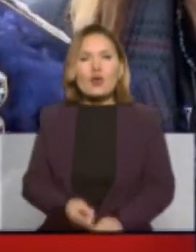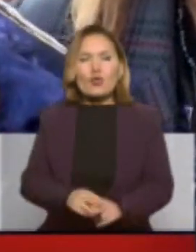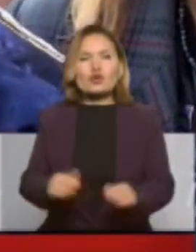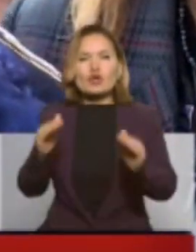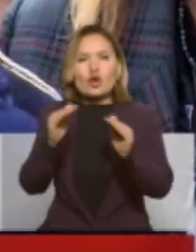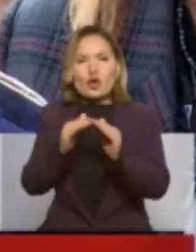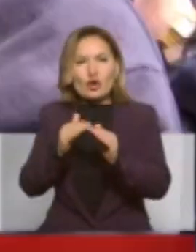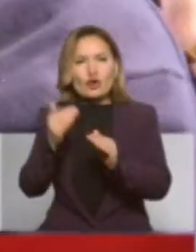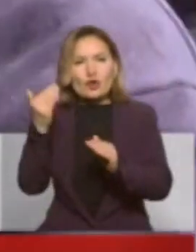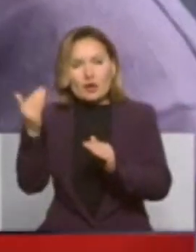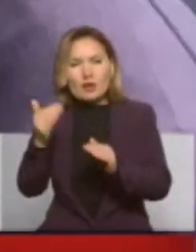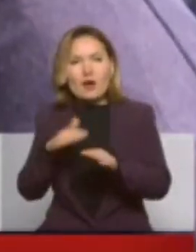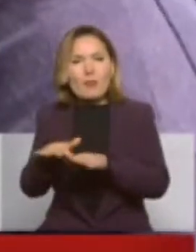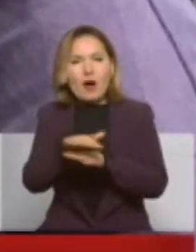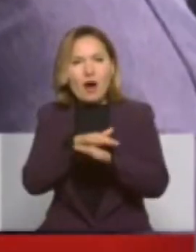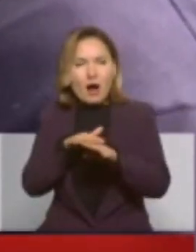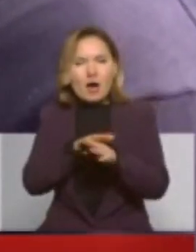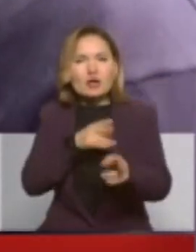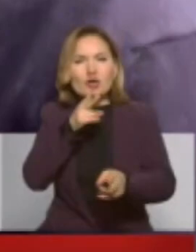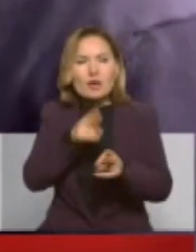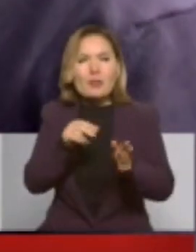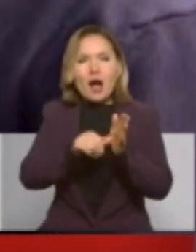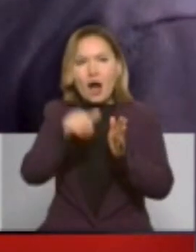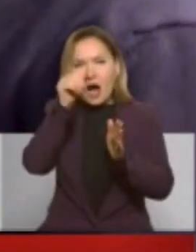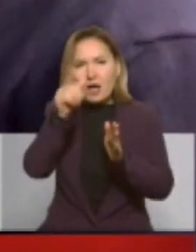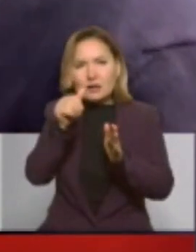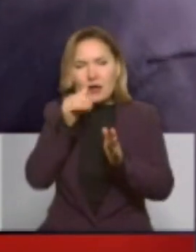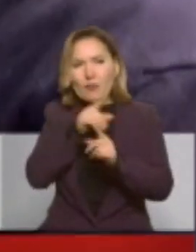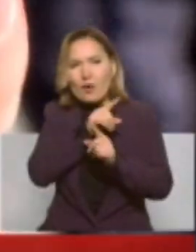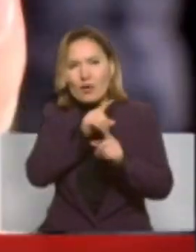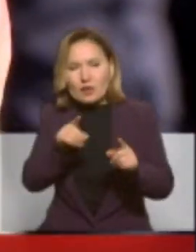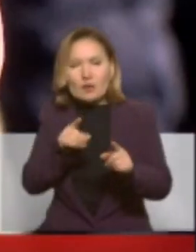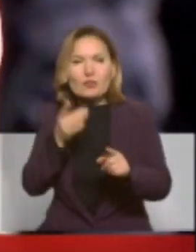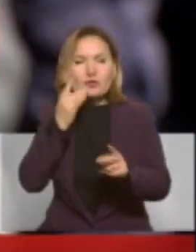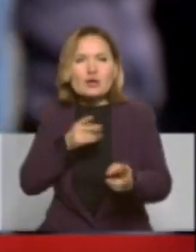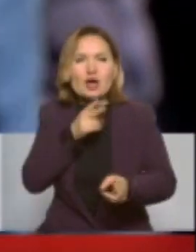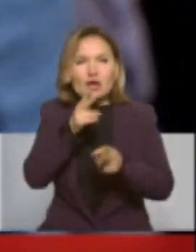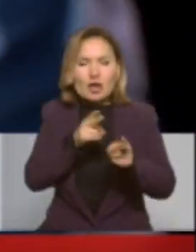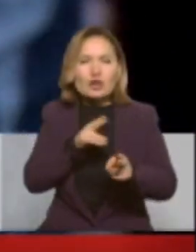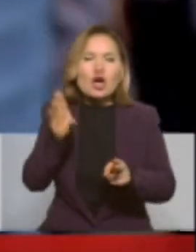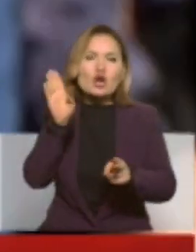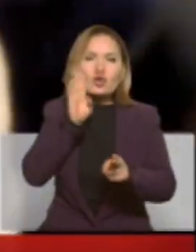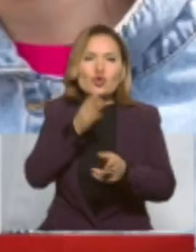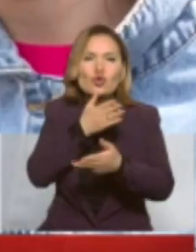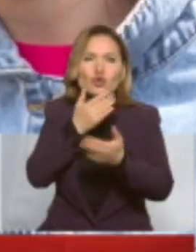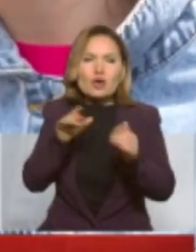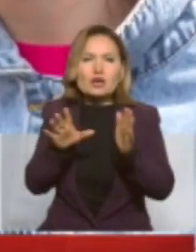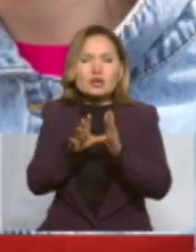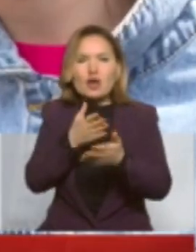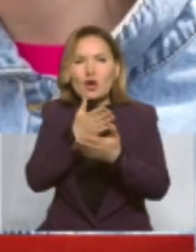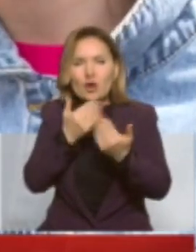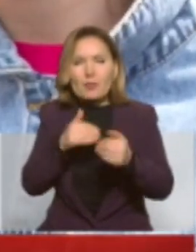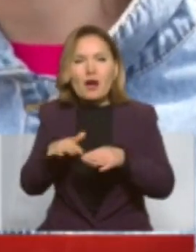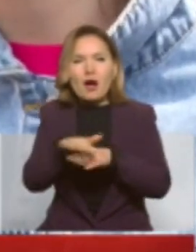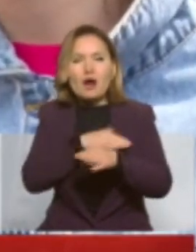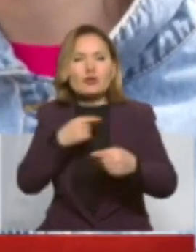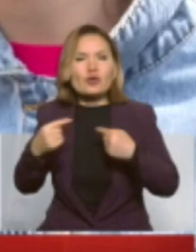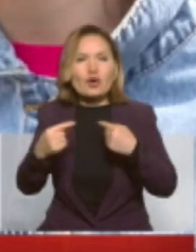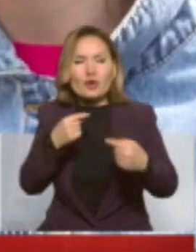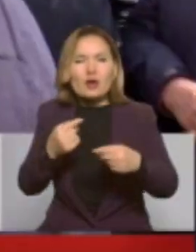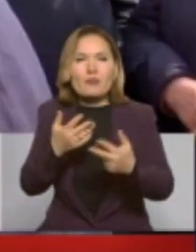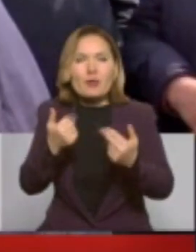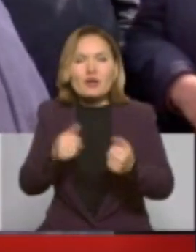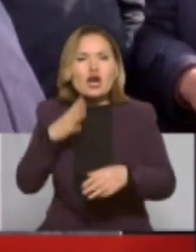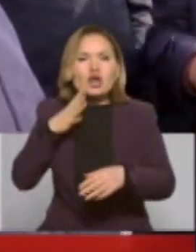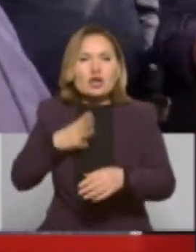Асылармандықтардың алтайдан бері көрген күні осы. Кез келген уақытта жарығы өшіп, артынша су мен жылу да тоқтап қалады. Әбден мезі болған жұрт бұдан